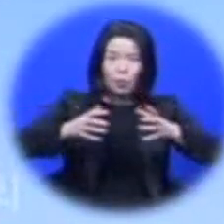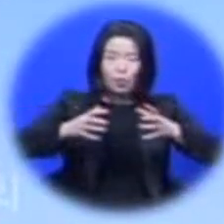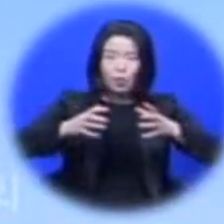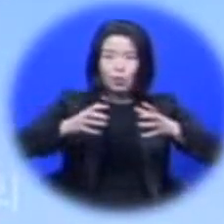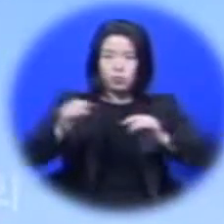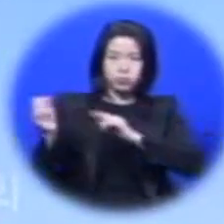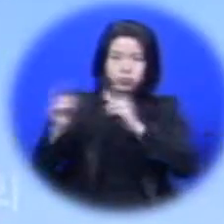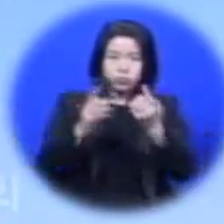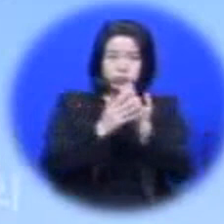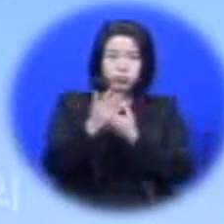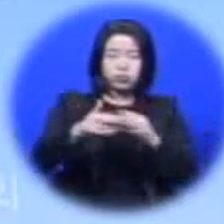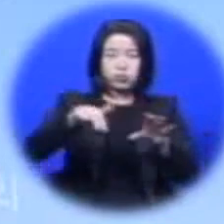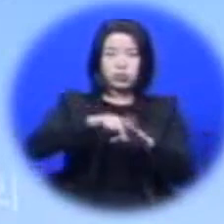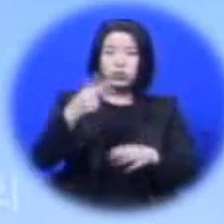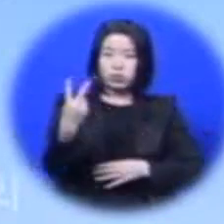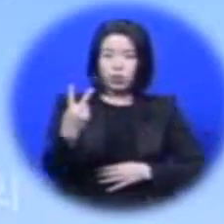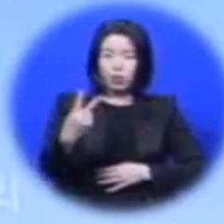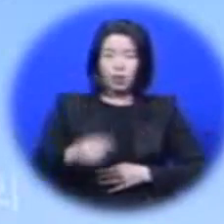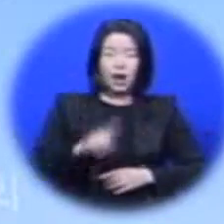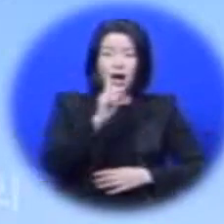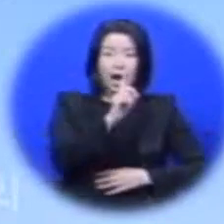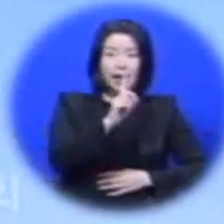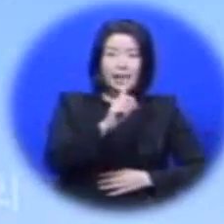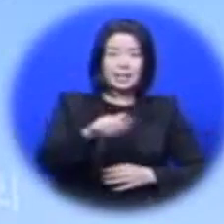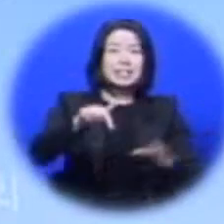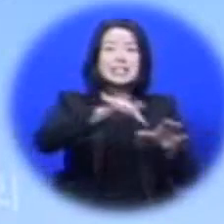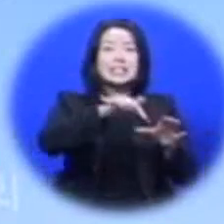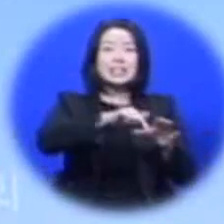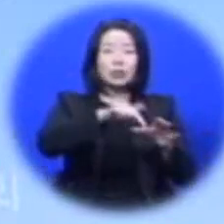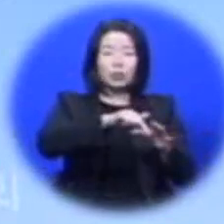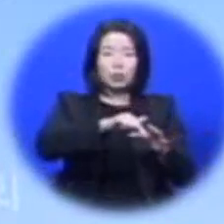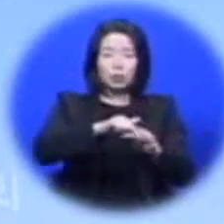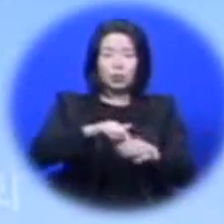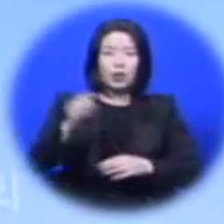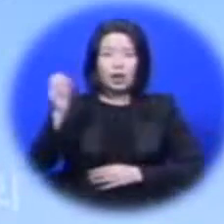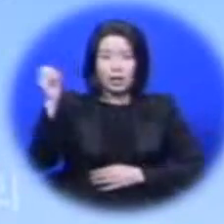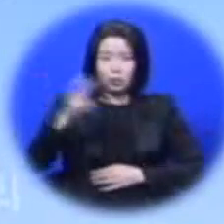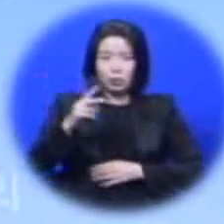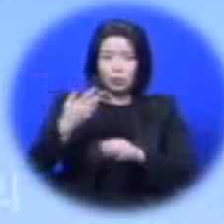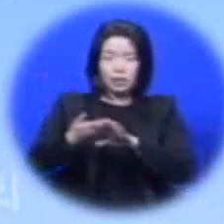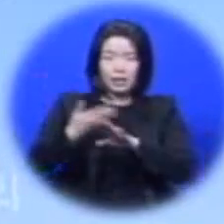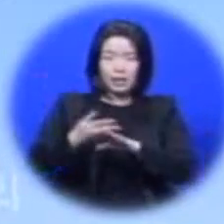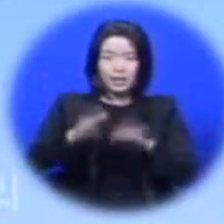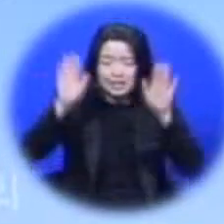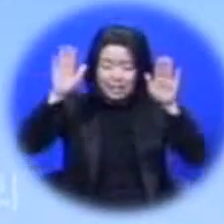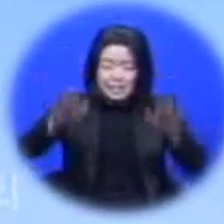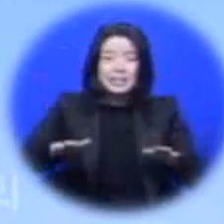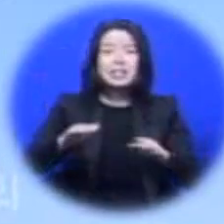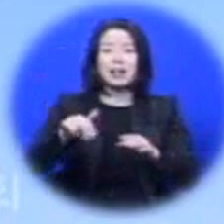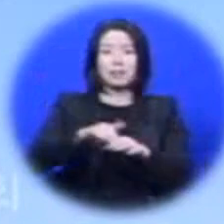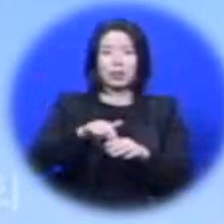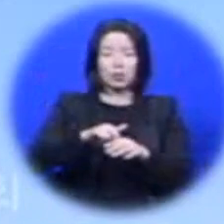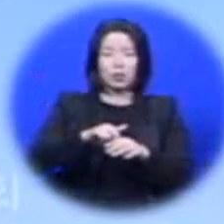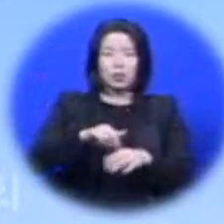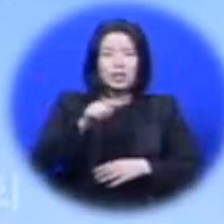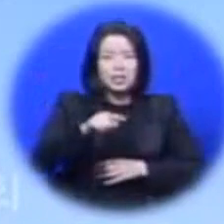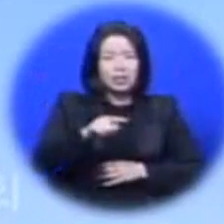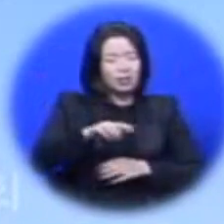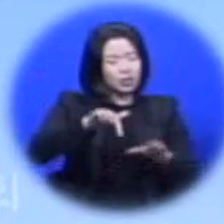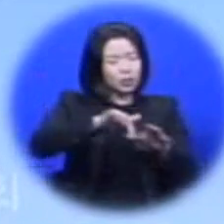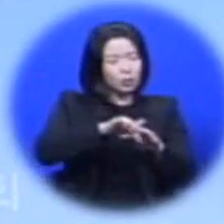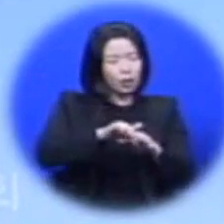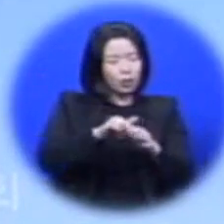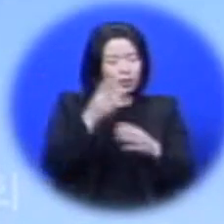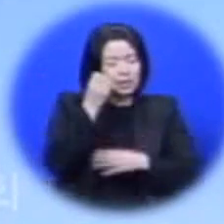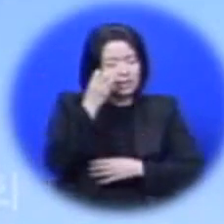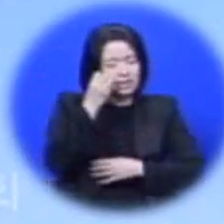둘이 있는데, 하나는 기독교와 이슬람교입니다. 그런데 이 이슬람교는 참 기독교와 묘한 관계가